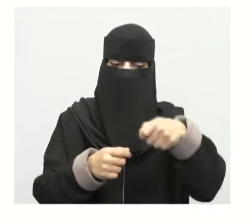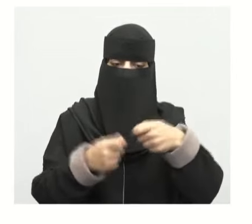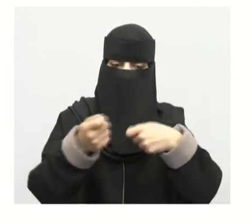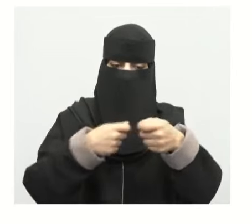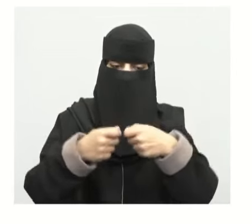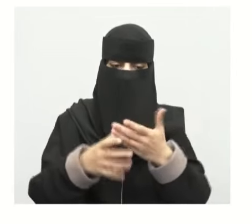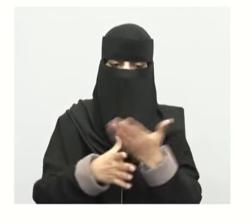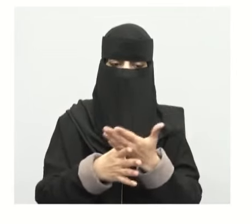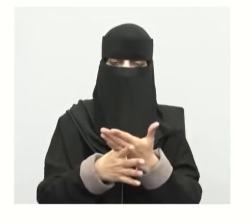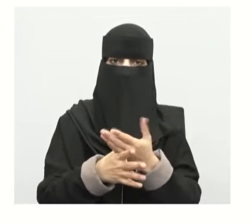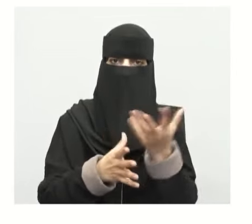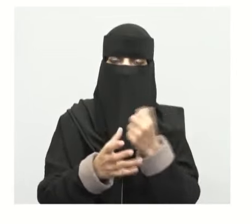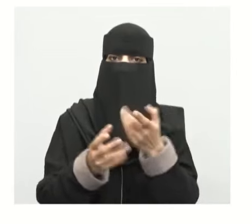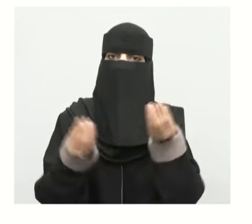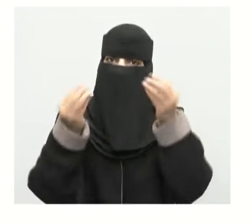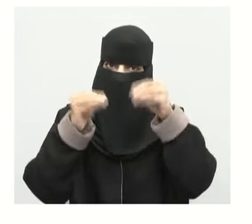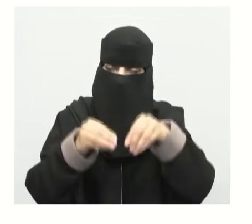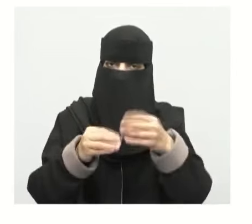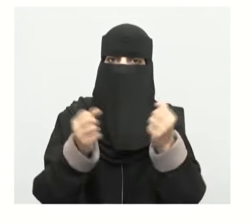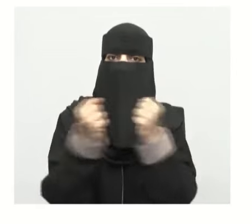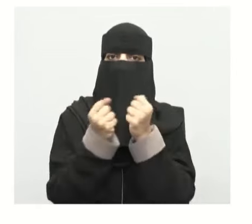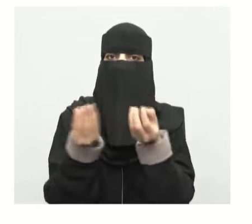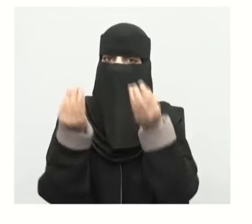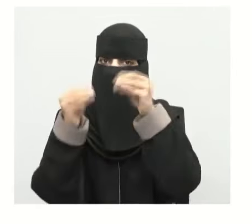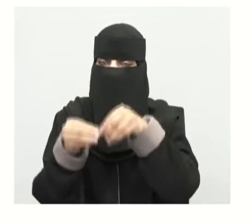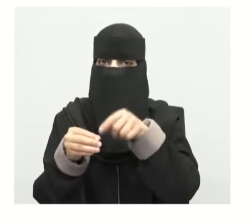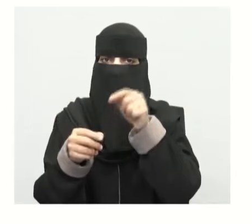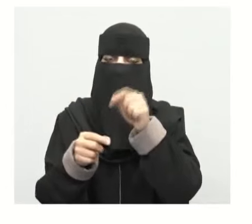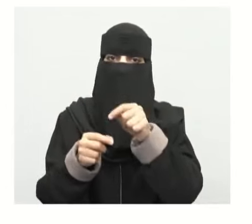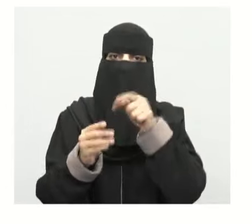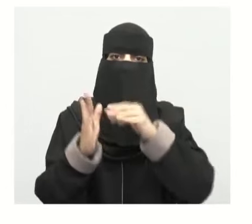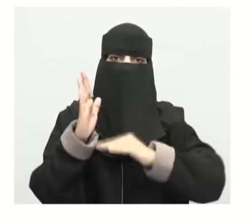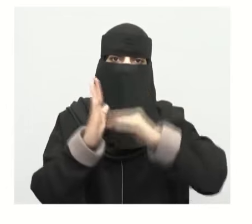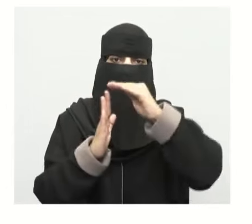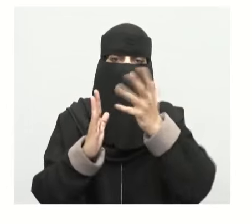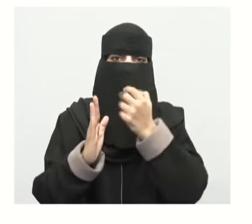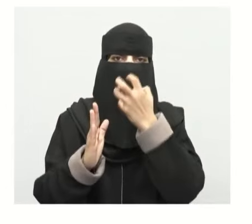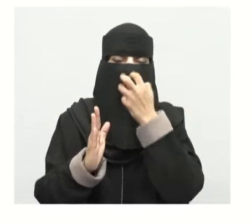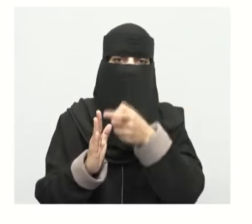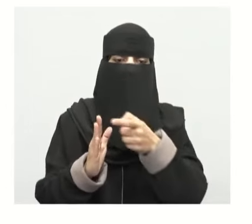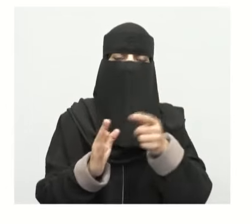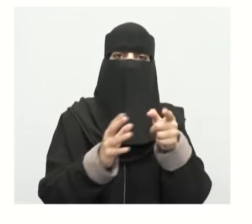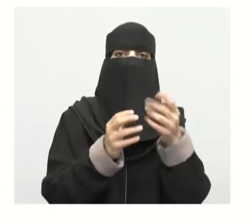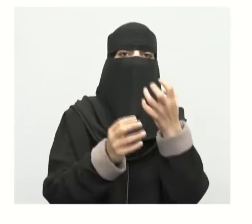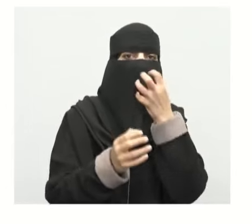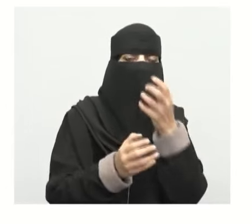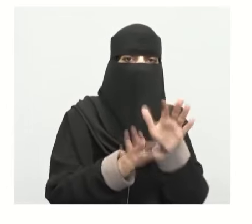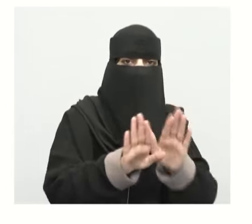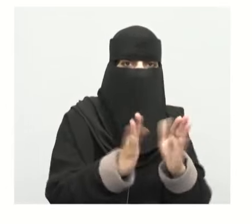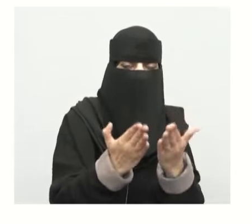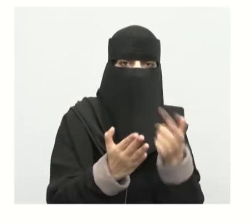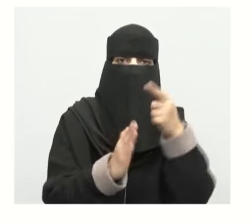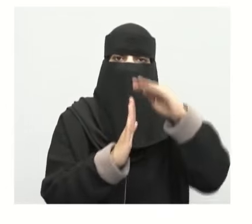اقتصاديا للحاجه الى وسائل التبريد عند ارتفاع درجه الحراره ووسائل التدفئه عند